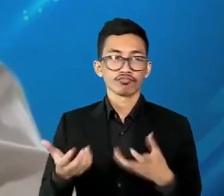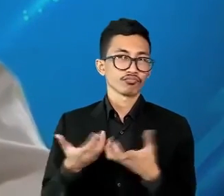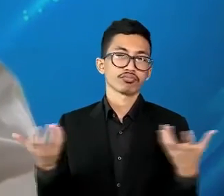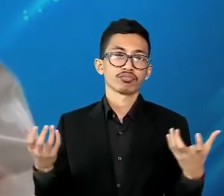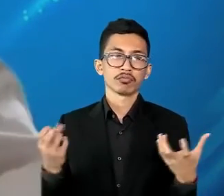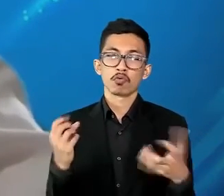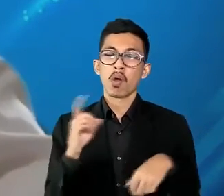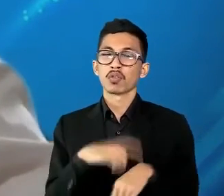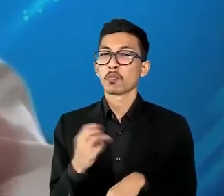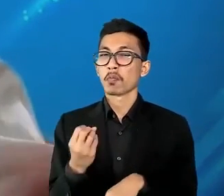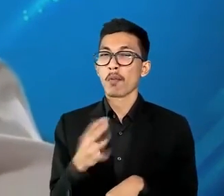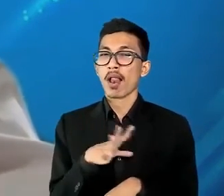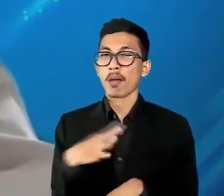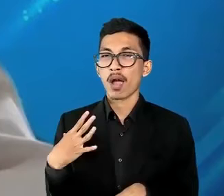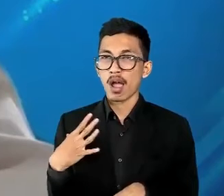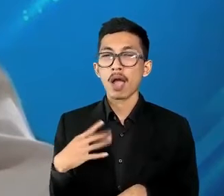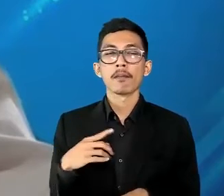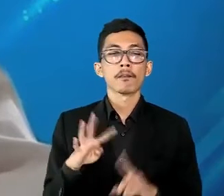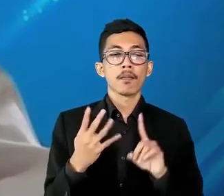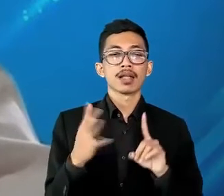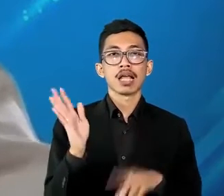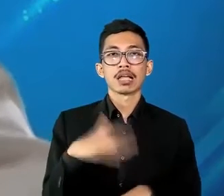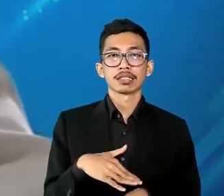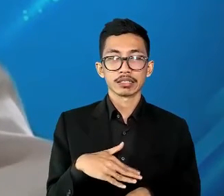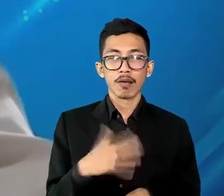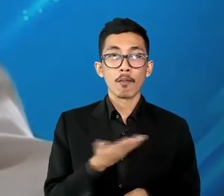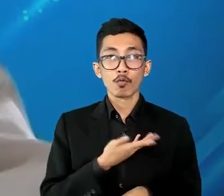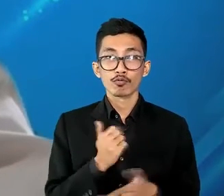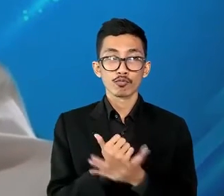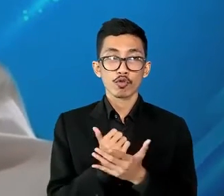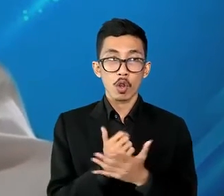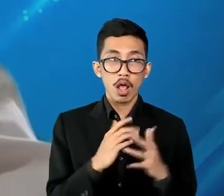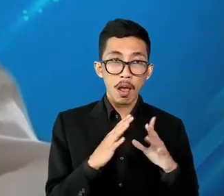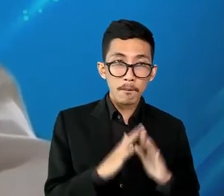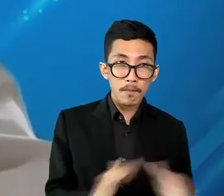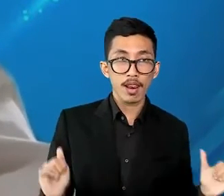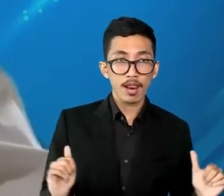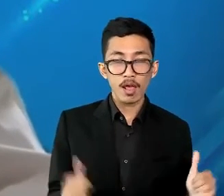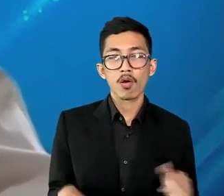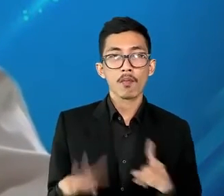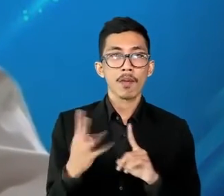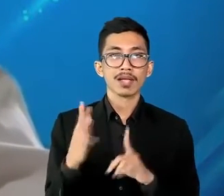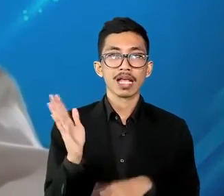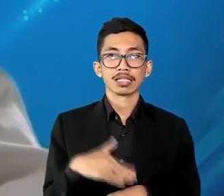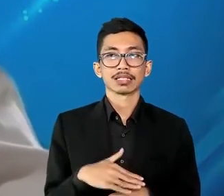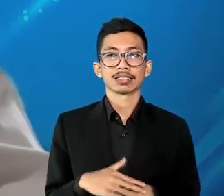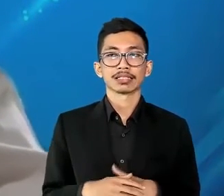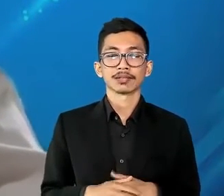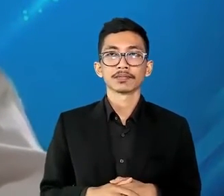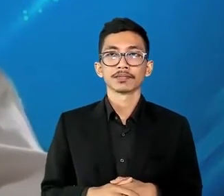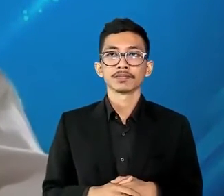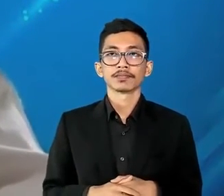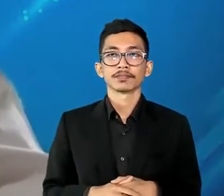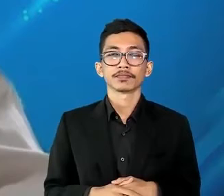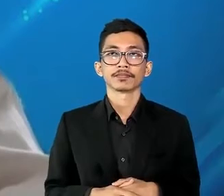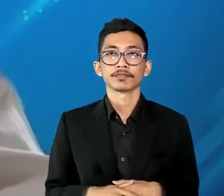lama semuanya? Semuanya ini 14 hari, kalau mau betul-betul aman 14 hari. Artinya walaupun